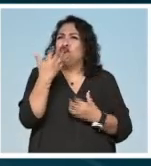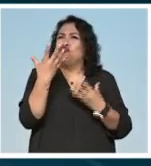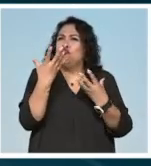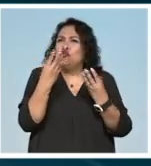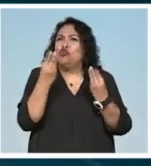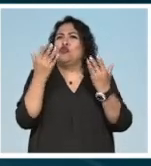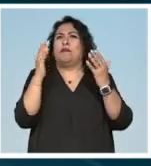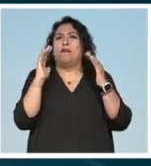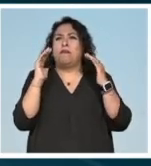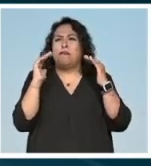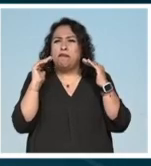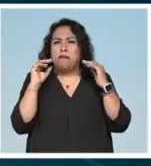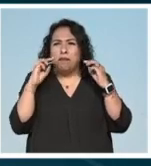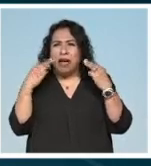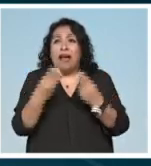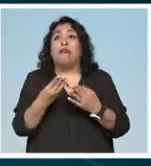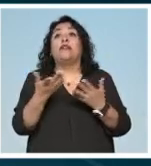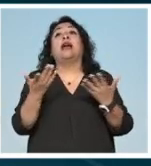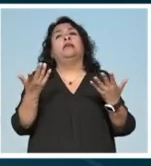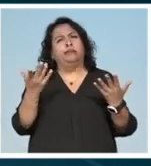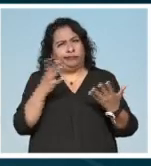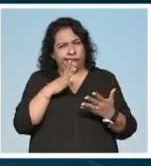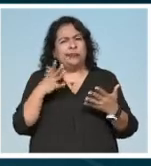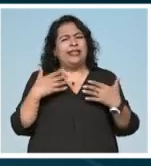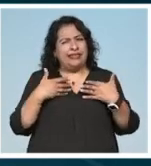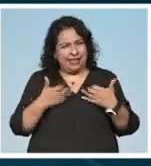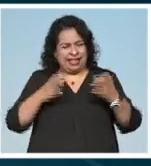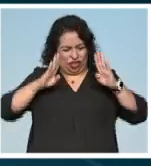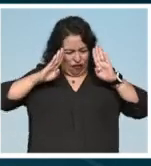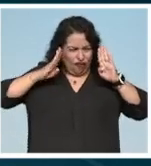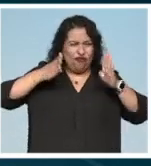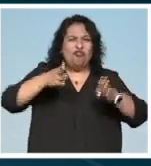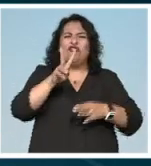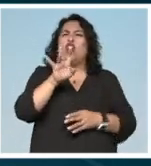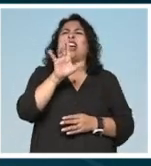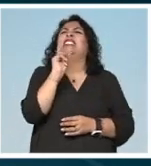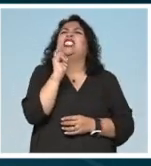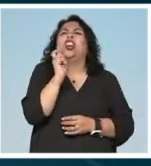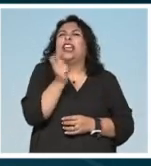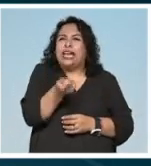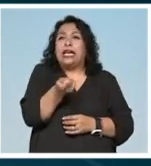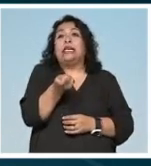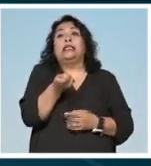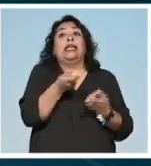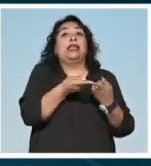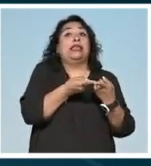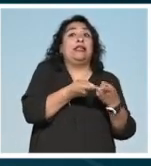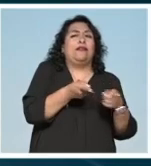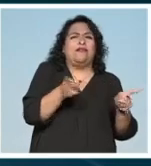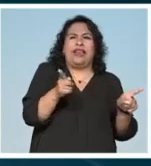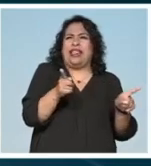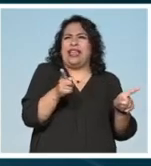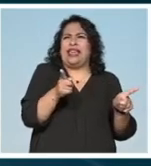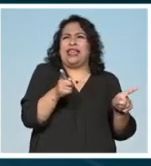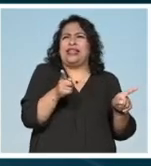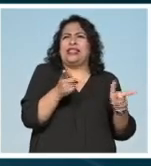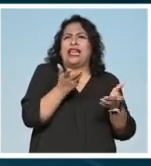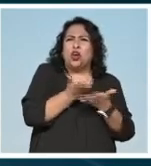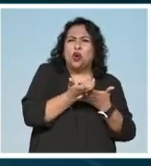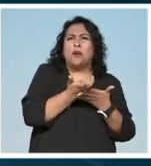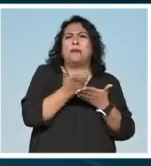mafie, e intendo vocazione, cioè che l'istinto dell'economia, degli appalti,